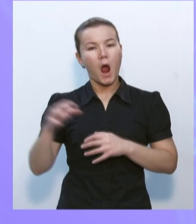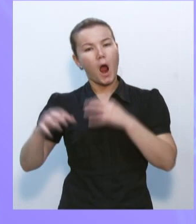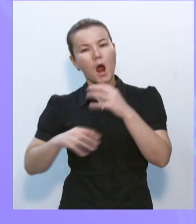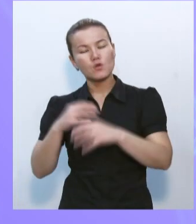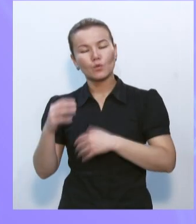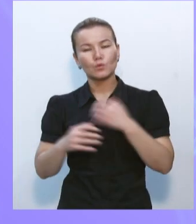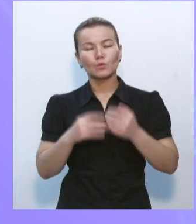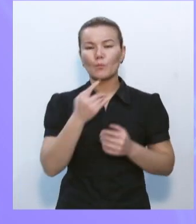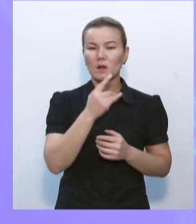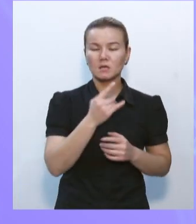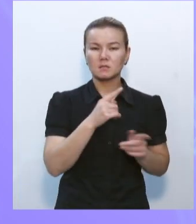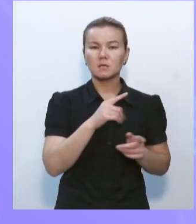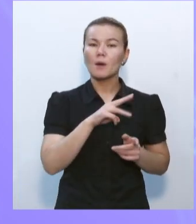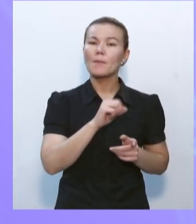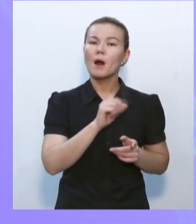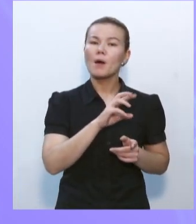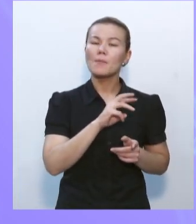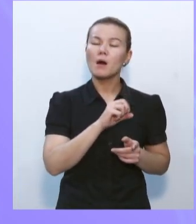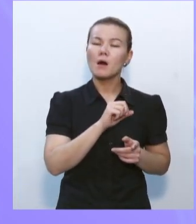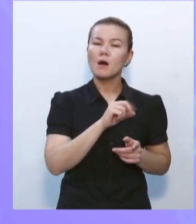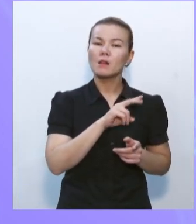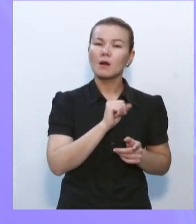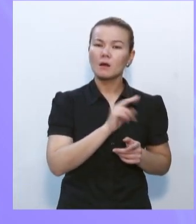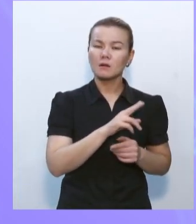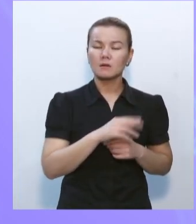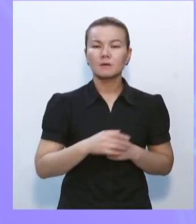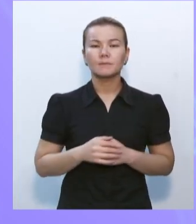Аюунун баласы мамалак.